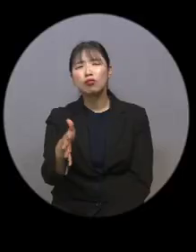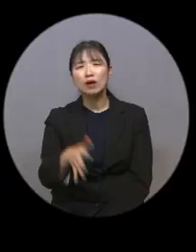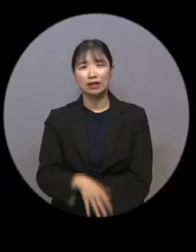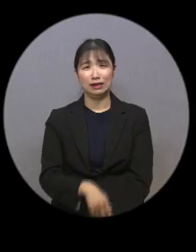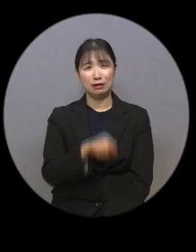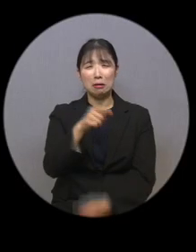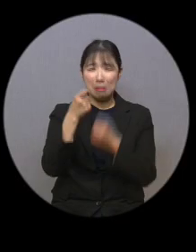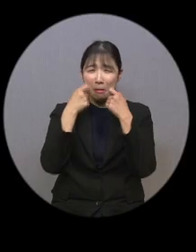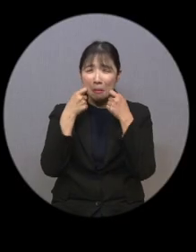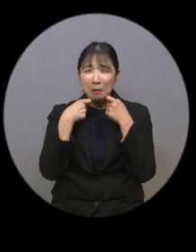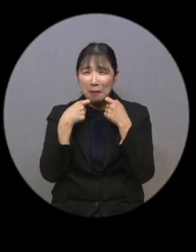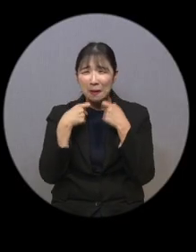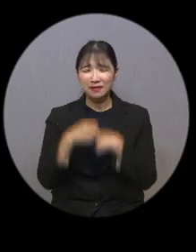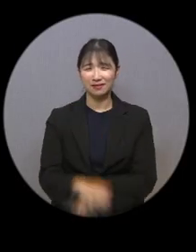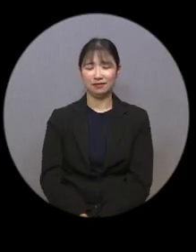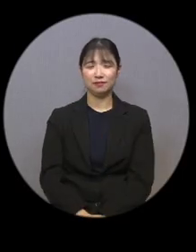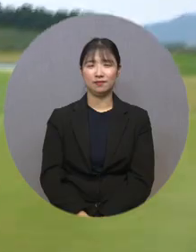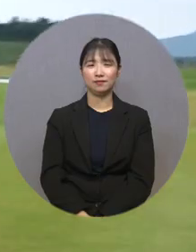마요.